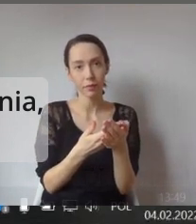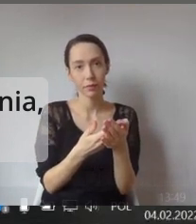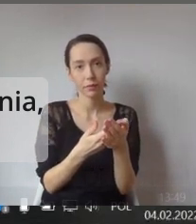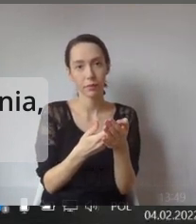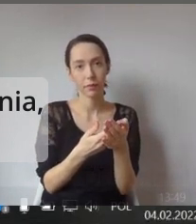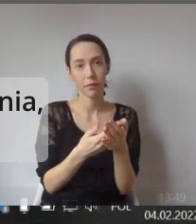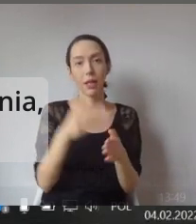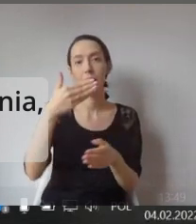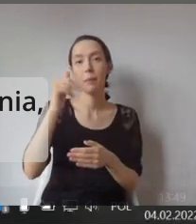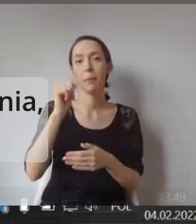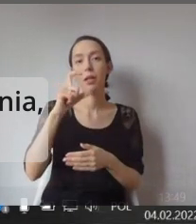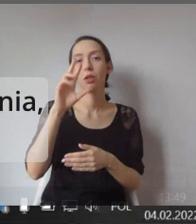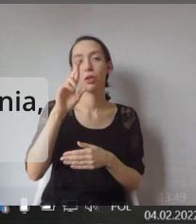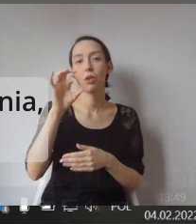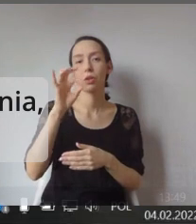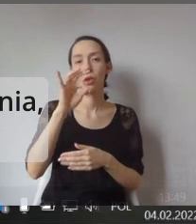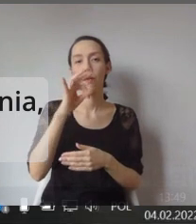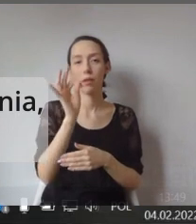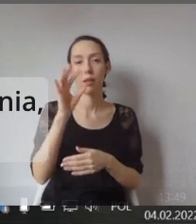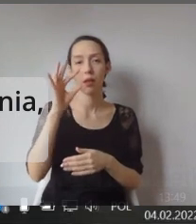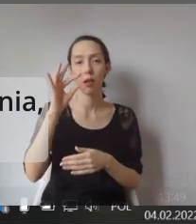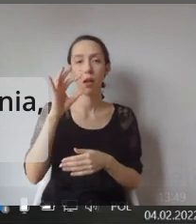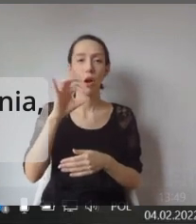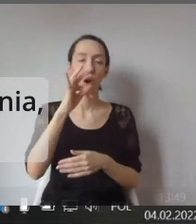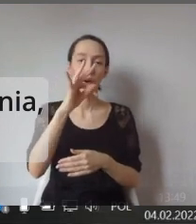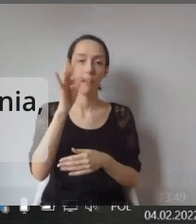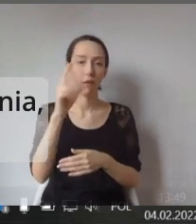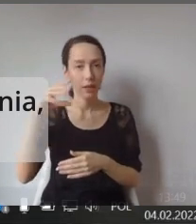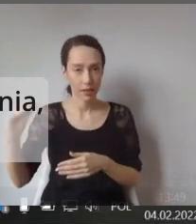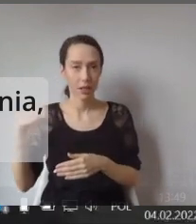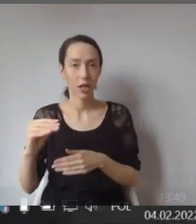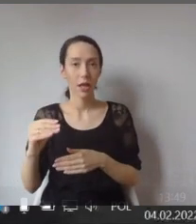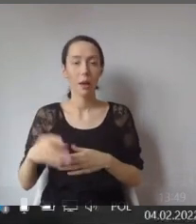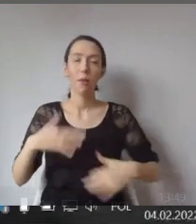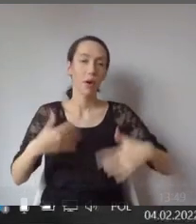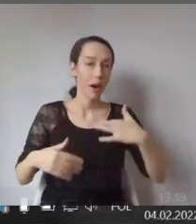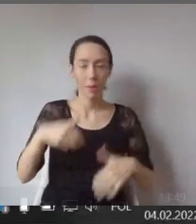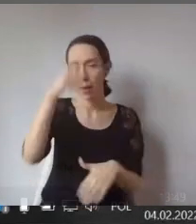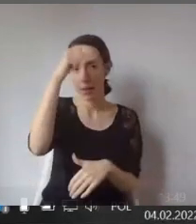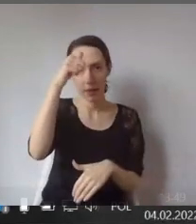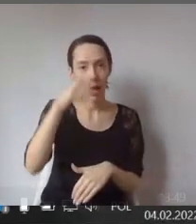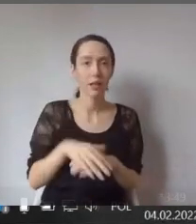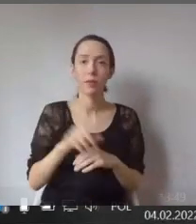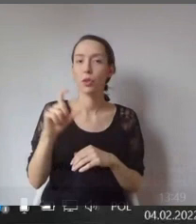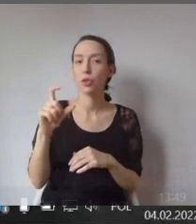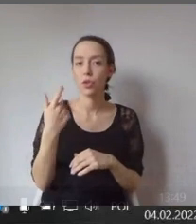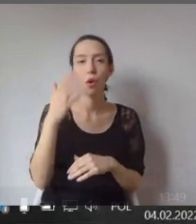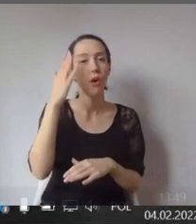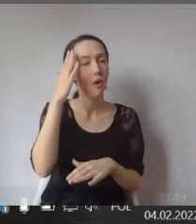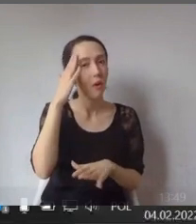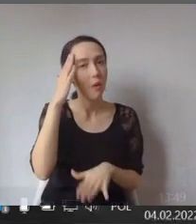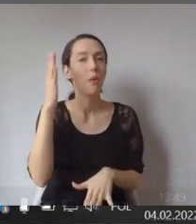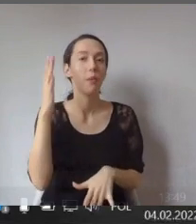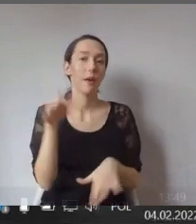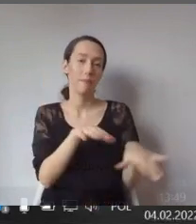Microsoft Office, tak? Microsoft Excel, Word. I teraz w zależności od tego, w